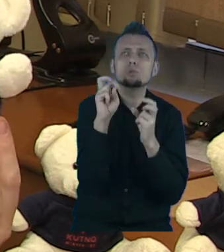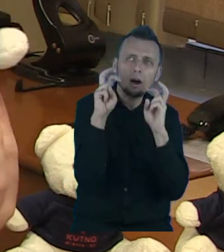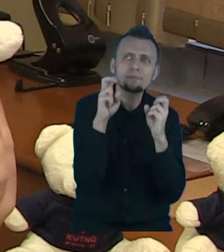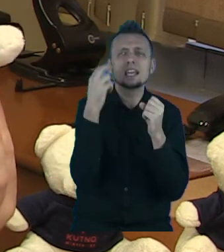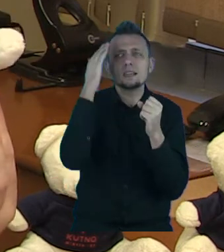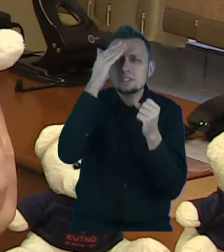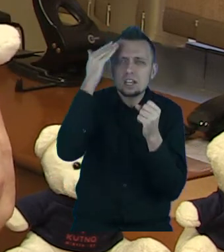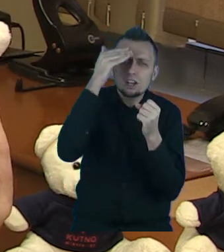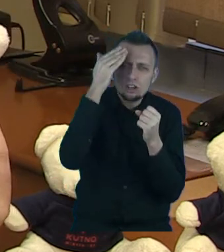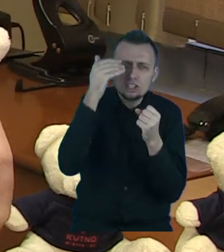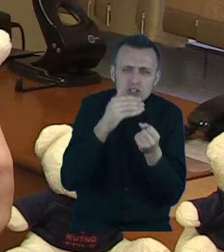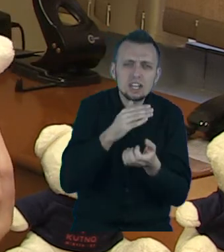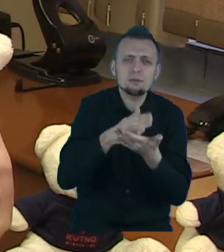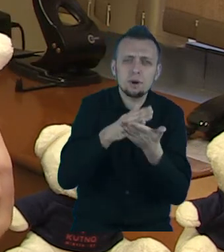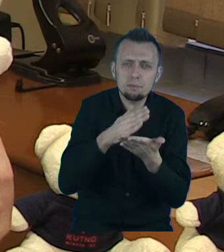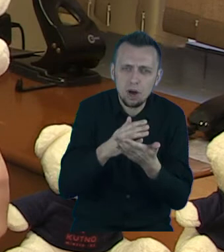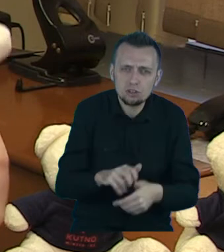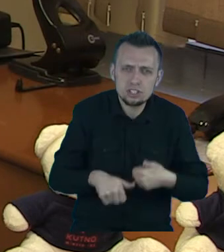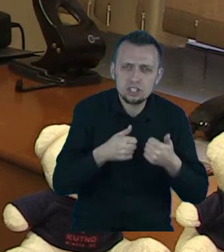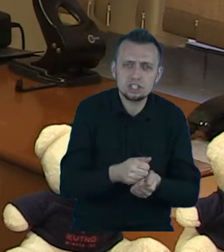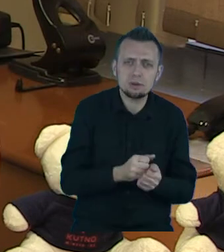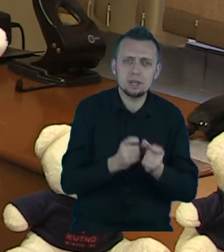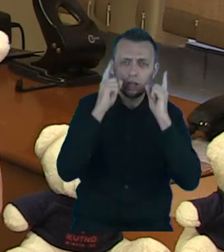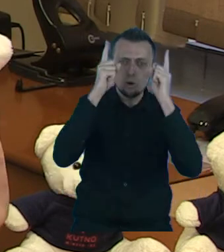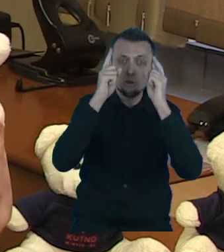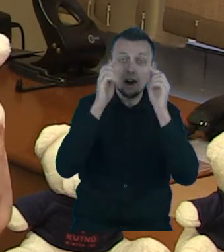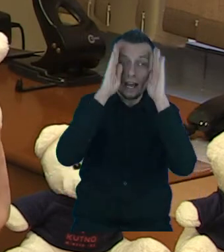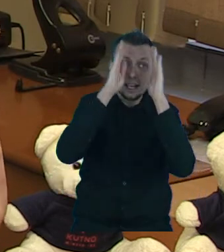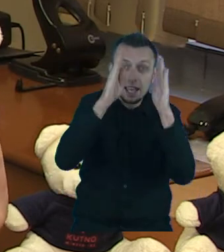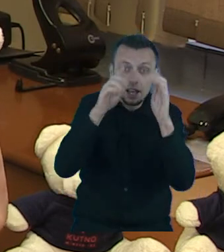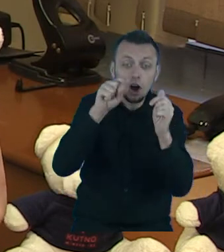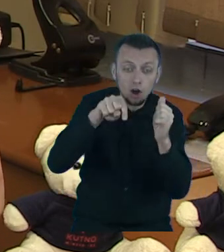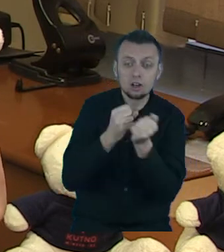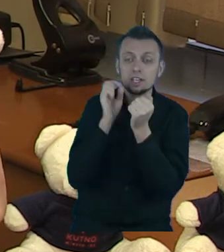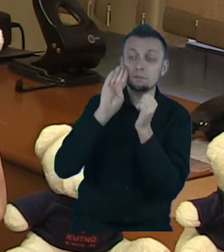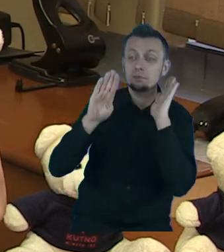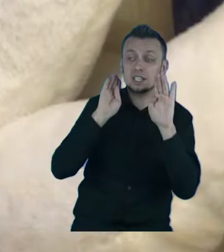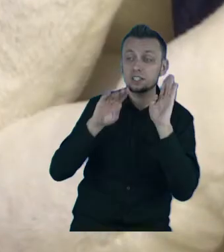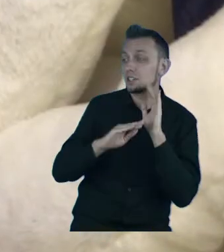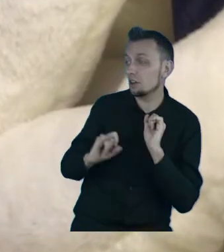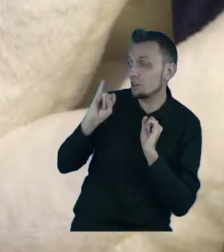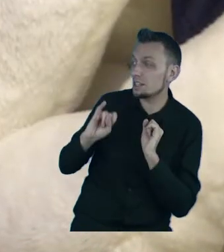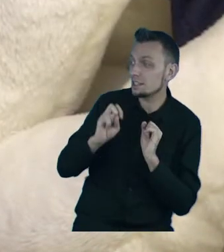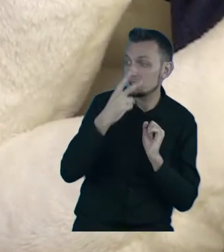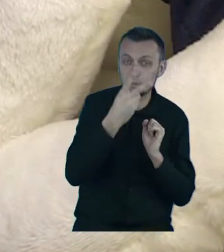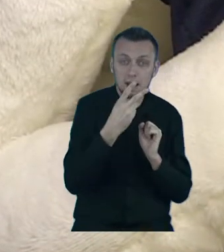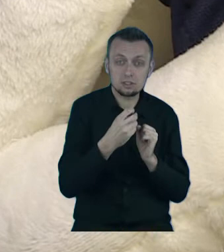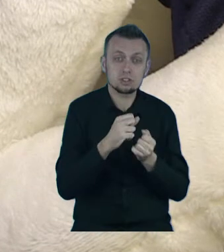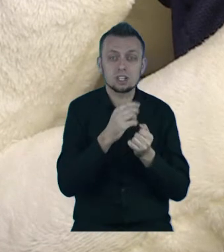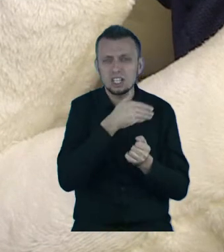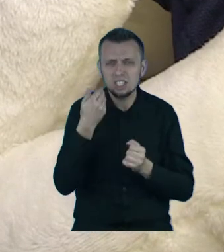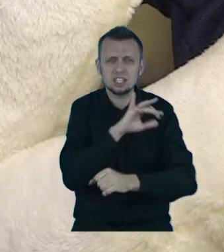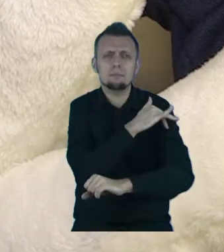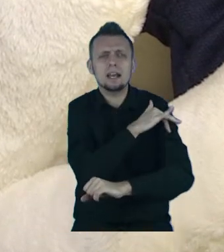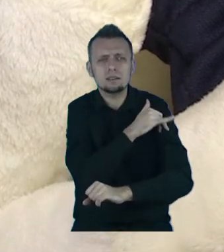oczywiście skupić swoją uwagę. Miś oczywiście nie ma swojej nazwy ani imienia. Dziecko, do którego przytulanka trafi w trudnej